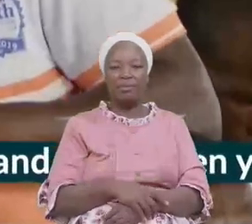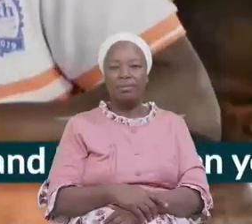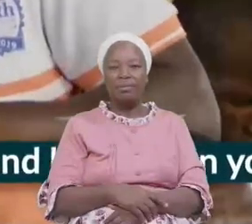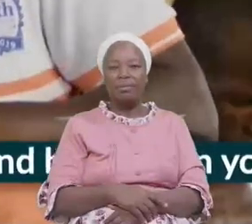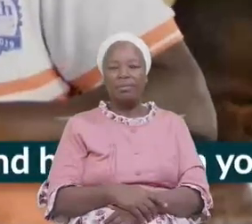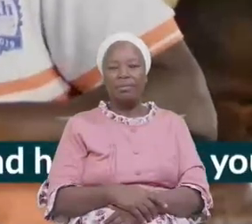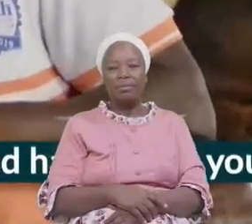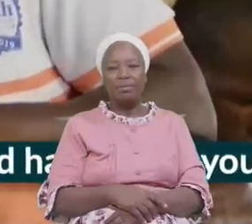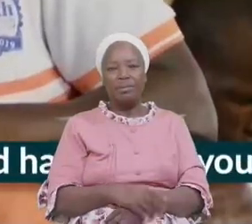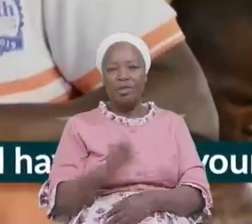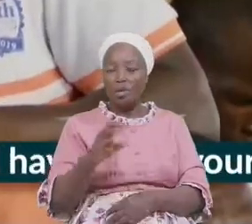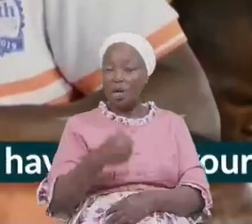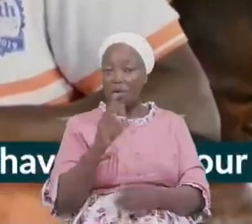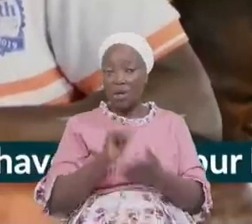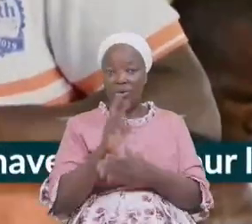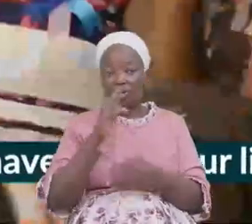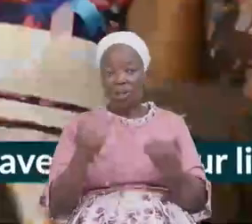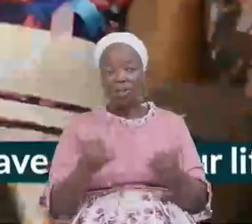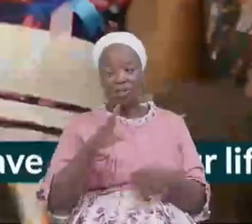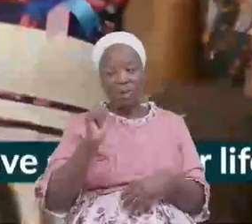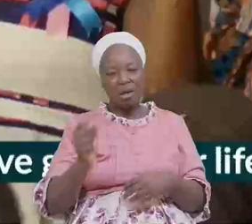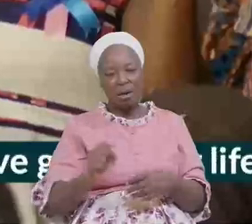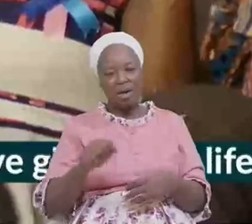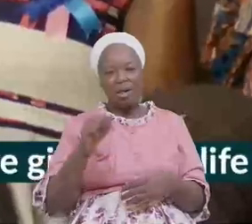Donc n'importe où vous êtes, vous pouvez noter